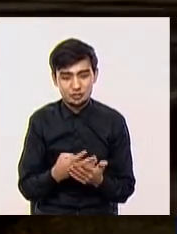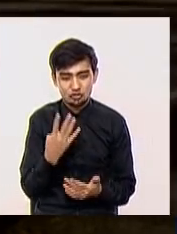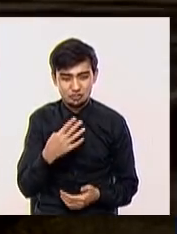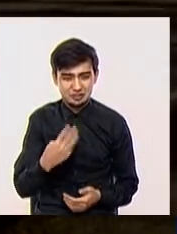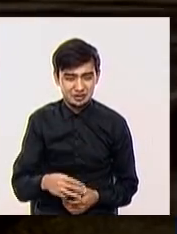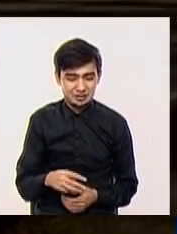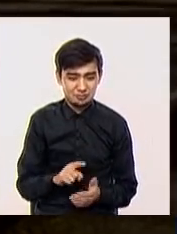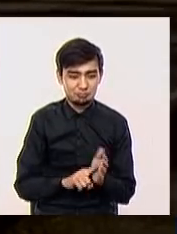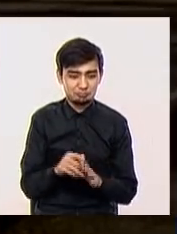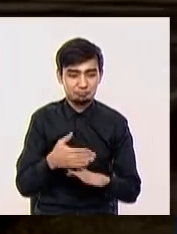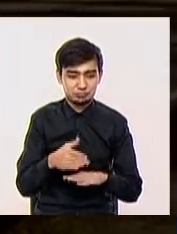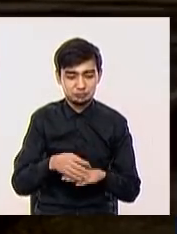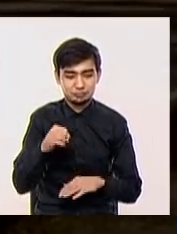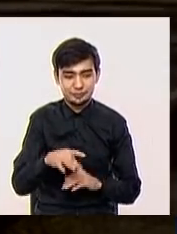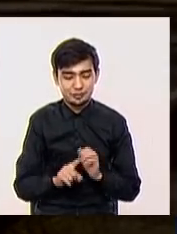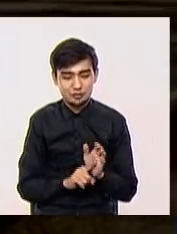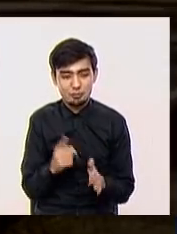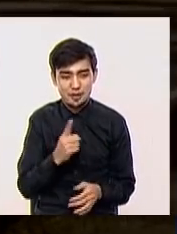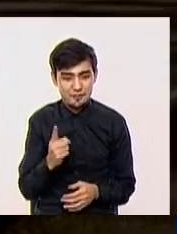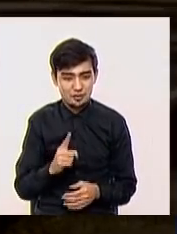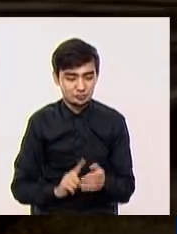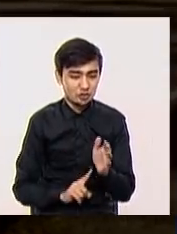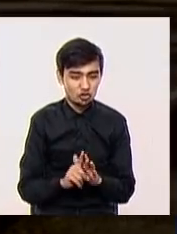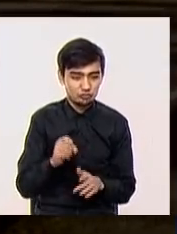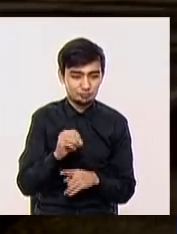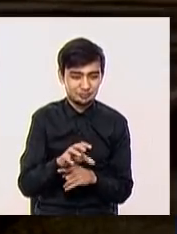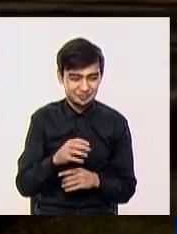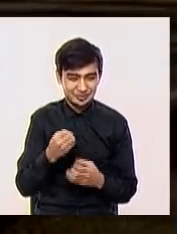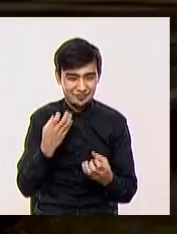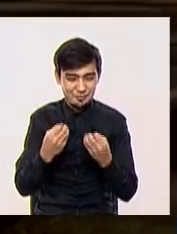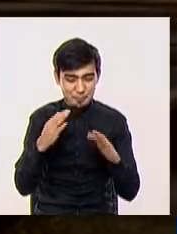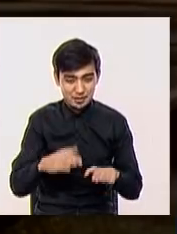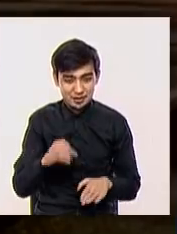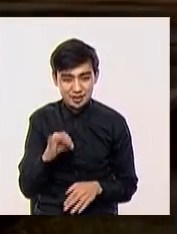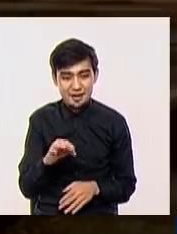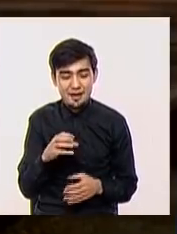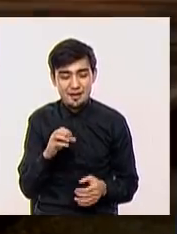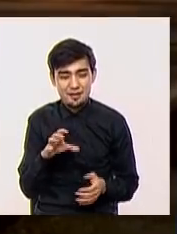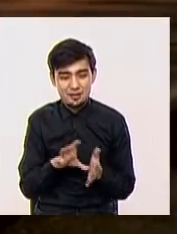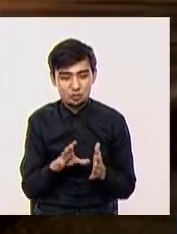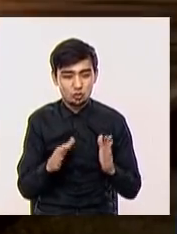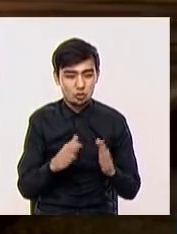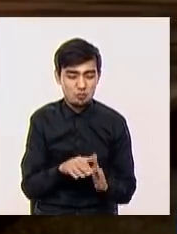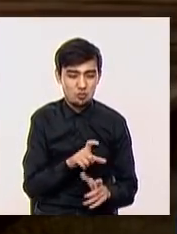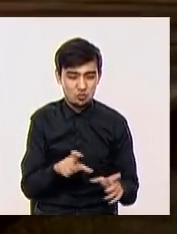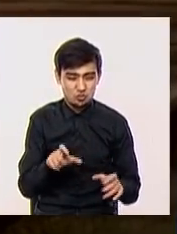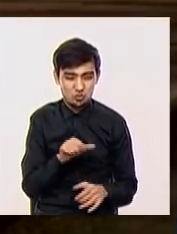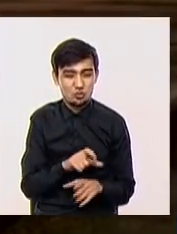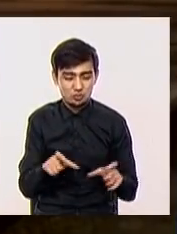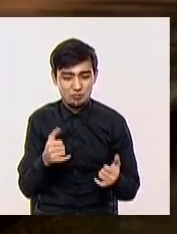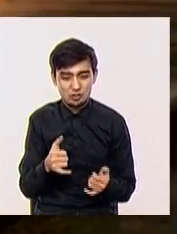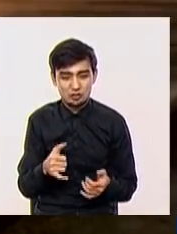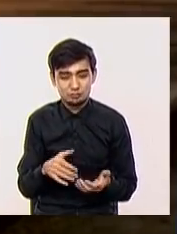постепенно начал возвращаться к свету. Первыми заработали светофоры, затем электричество появилось в домах горожан. Сейчас перебоев нет.